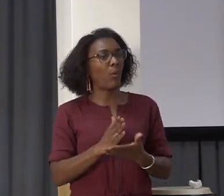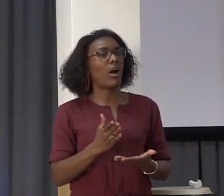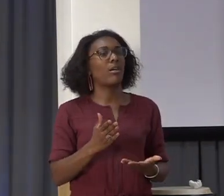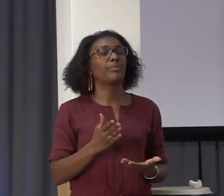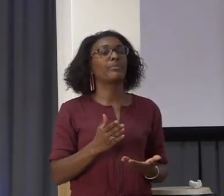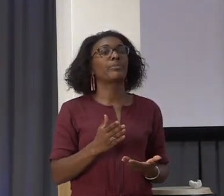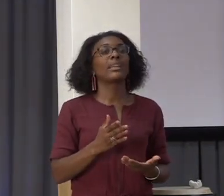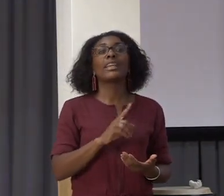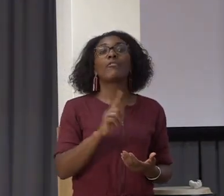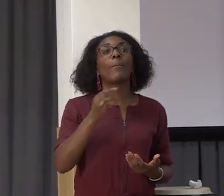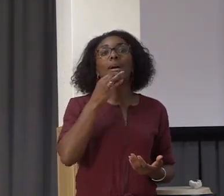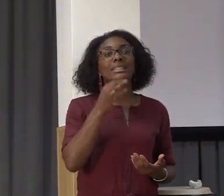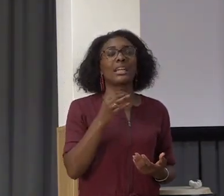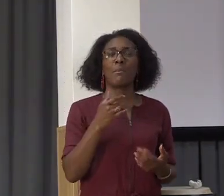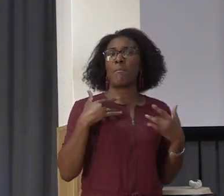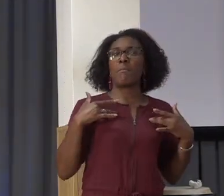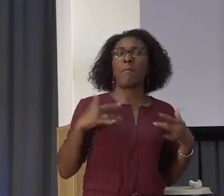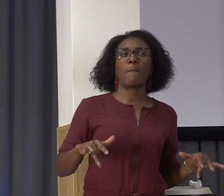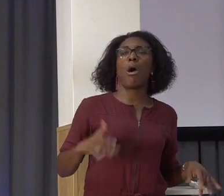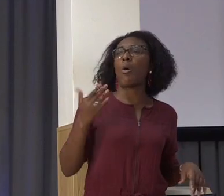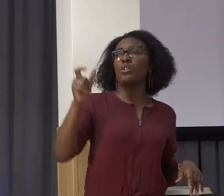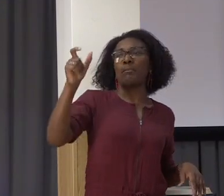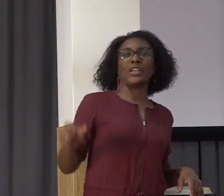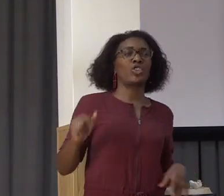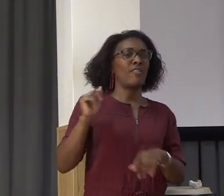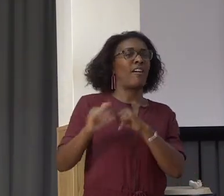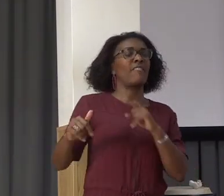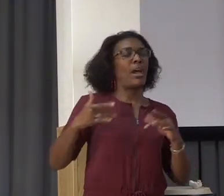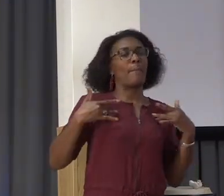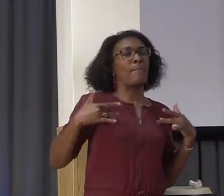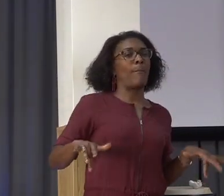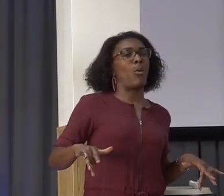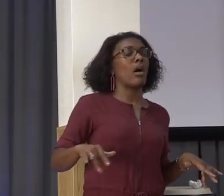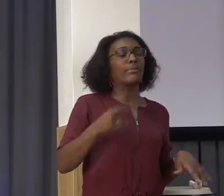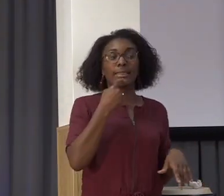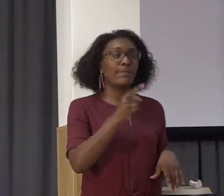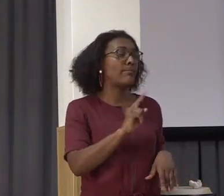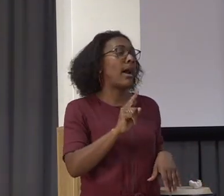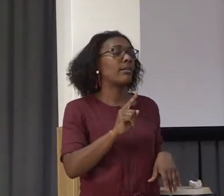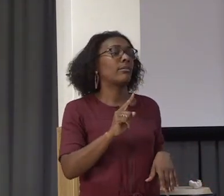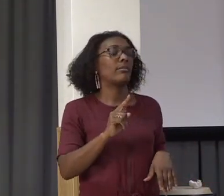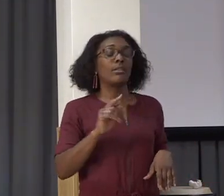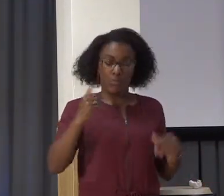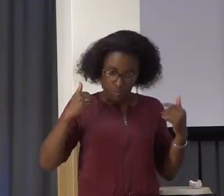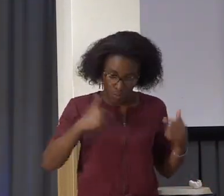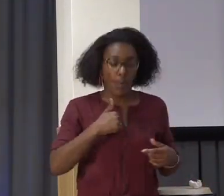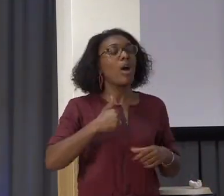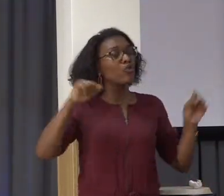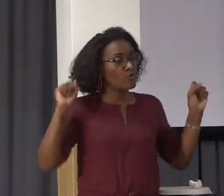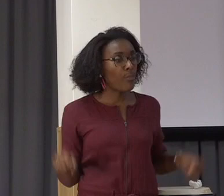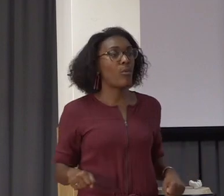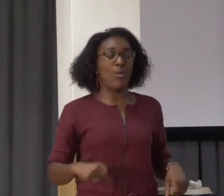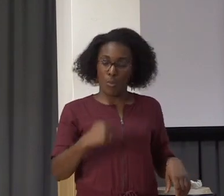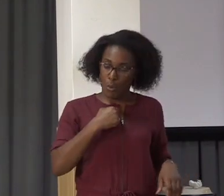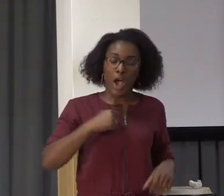que quelqu'un d'autre le fasse. Avec Dieu, nous pouvons faire des exploits. Un de mes textes favori, et je